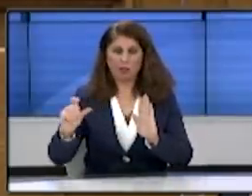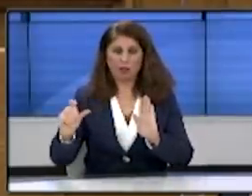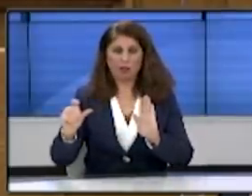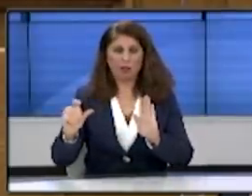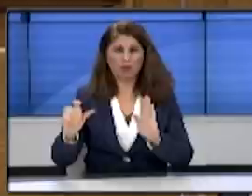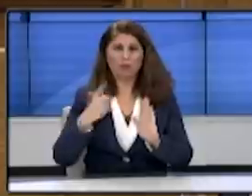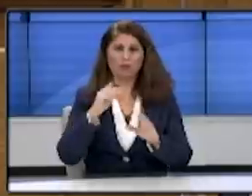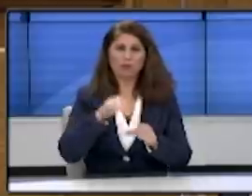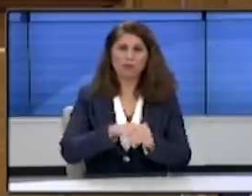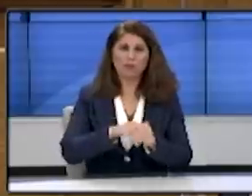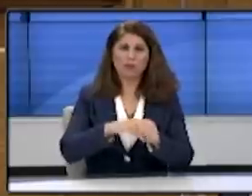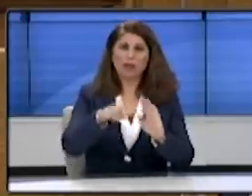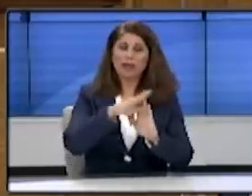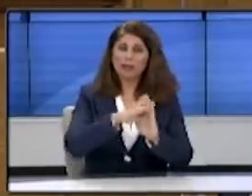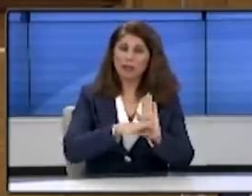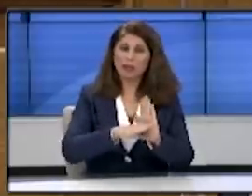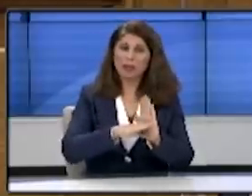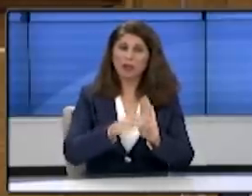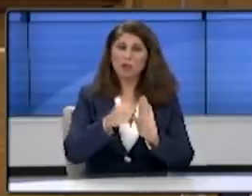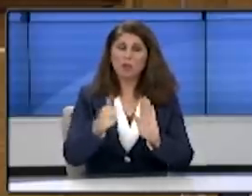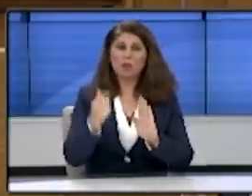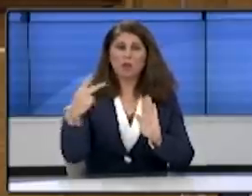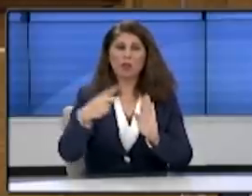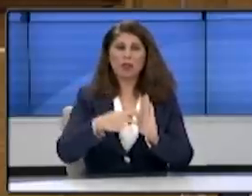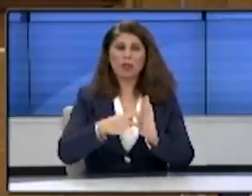δισεκατομμυριούχους περιλαμβάνει ένα κατάλογο με μόλις